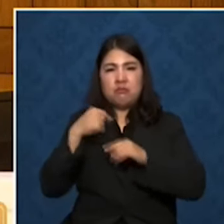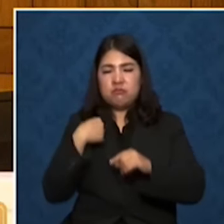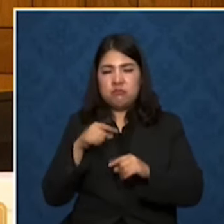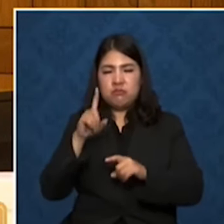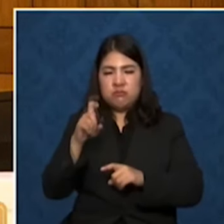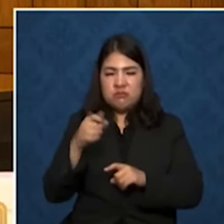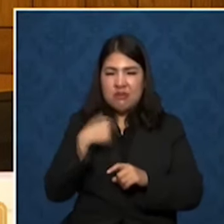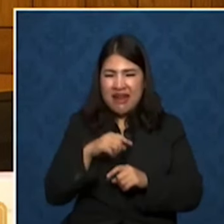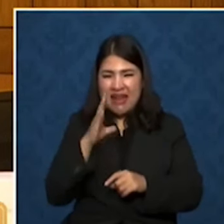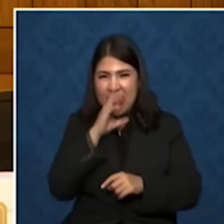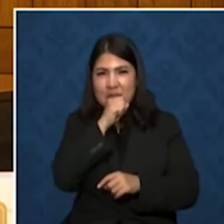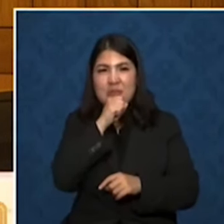ัง